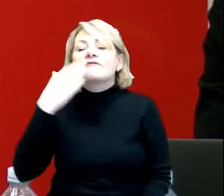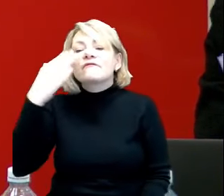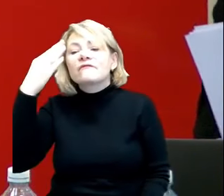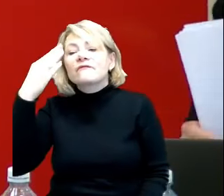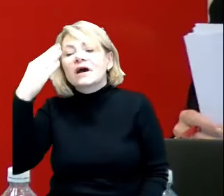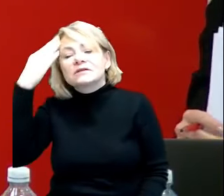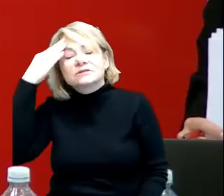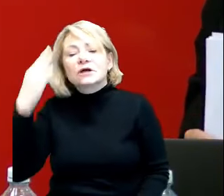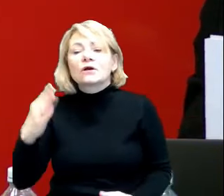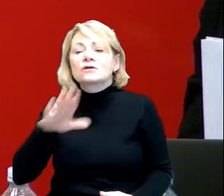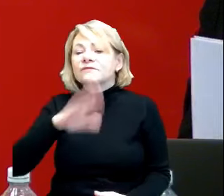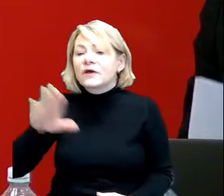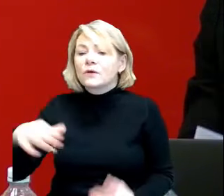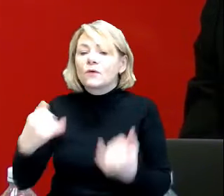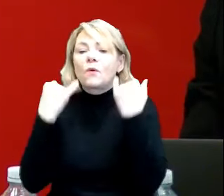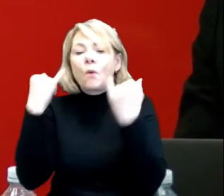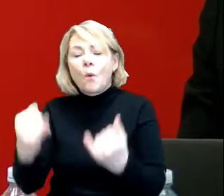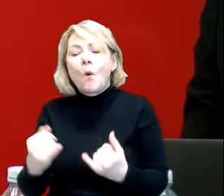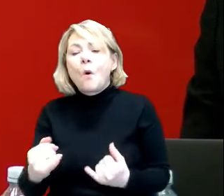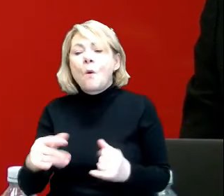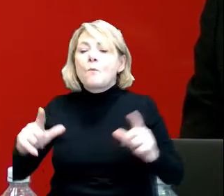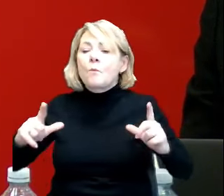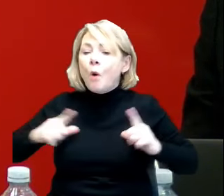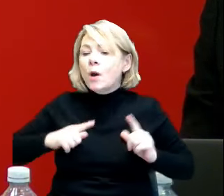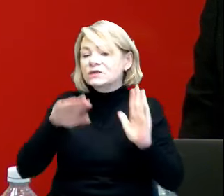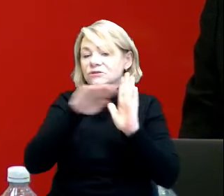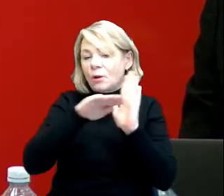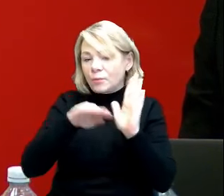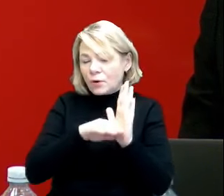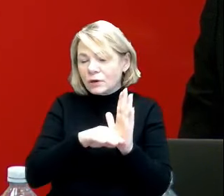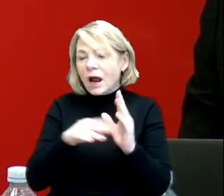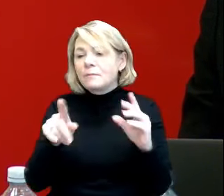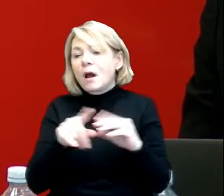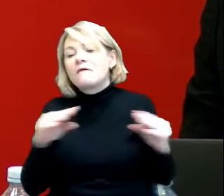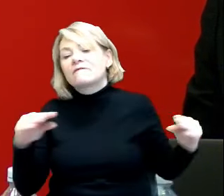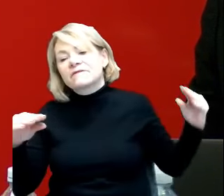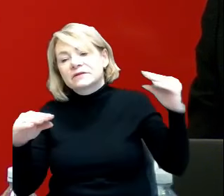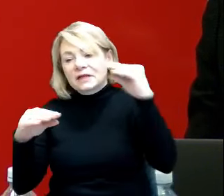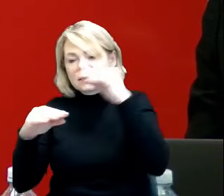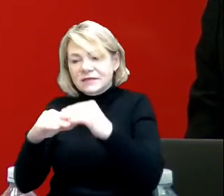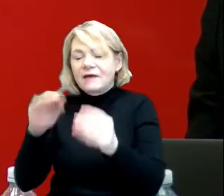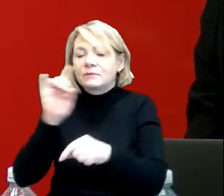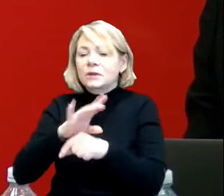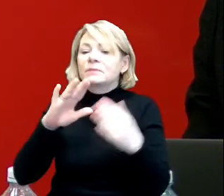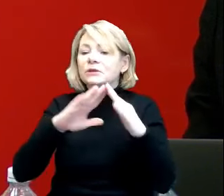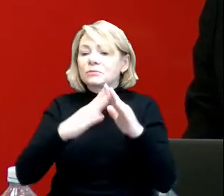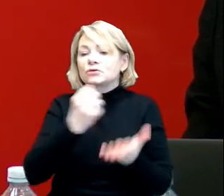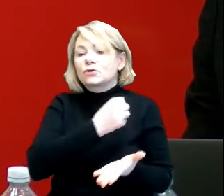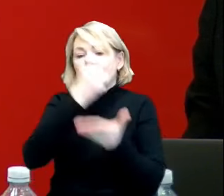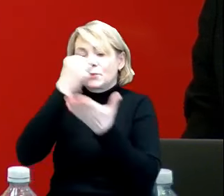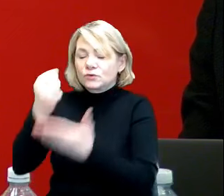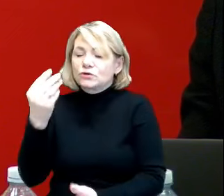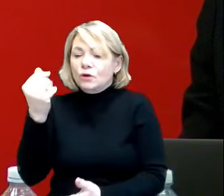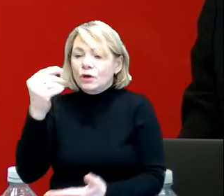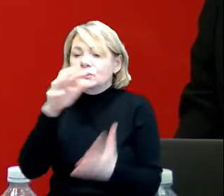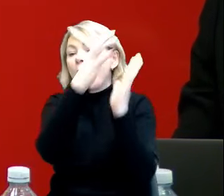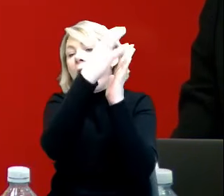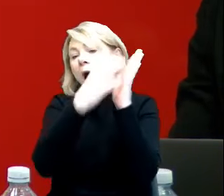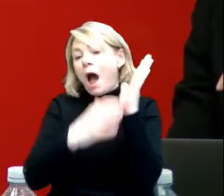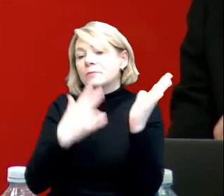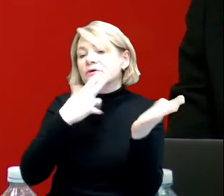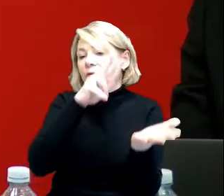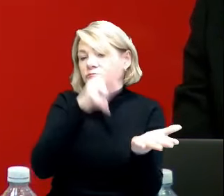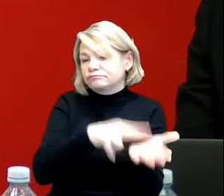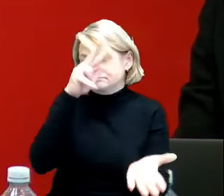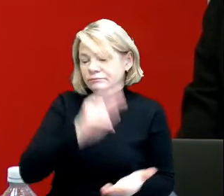dalinio finansavimo iš klaipėdos miesto savivaldybės biudžeto lėšų tvarkos aprašo patvirtinimo klausimas buvo svarstytas